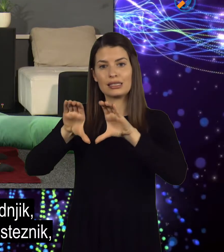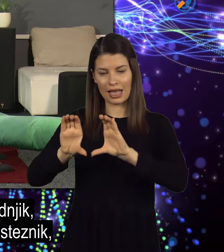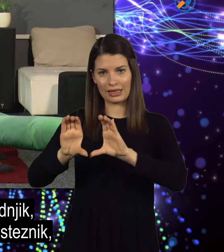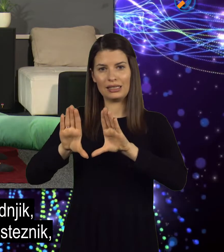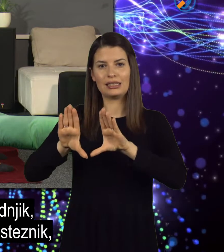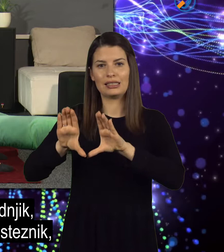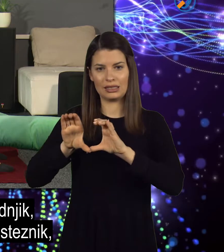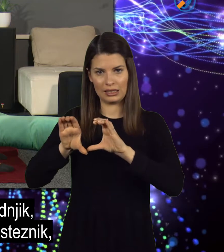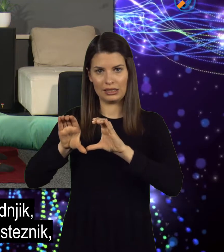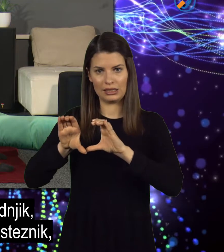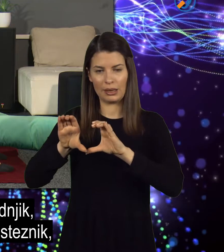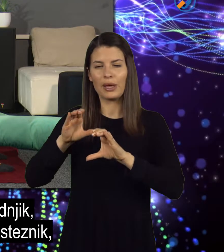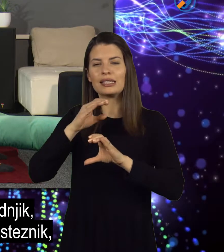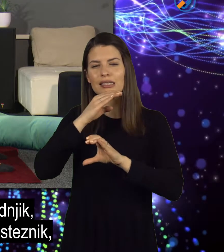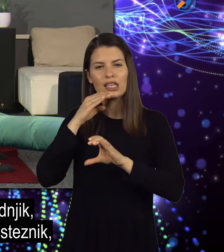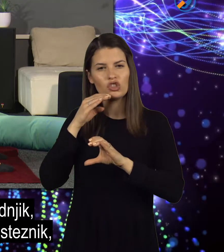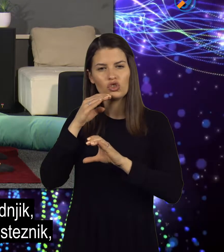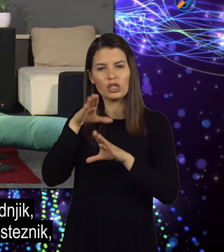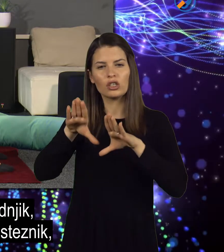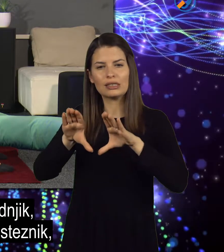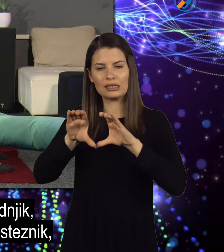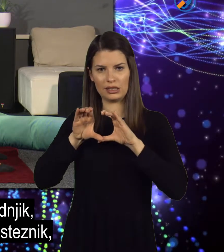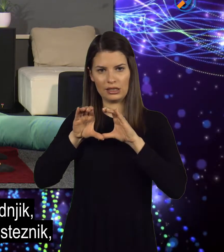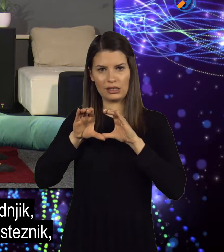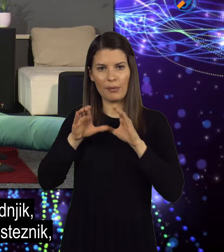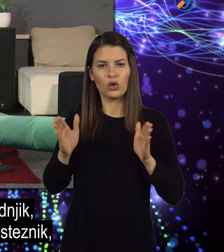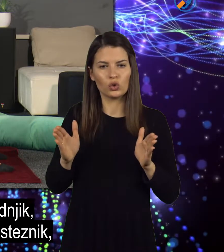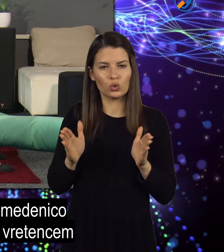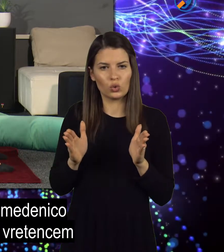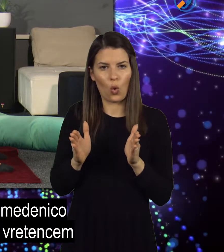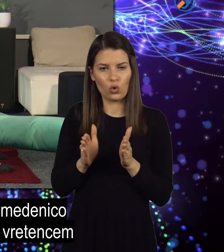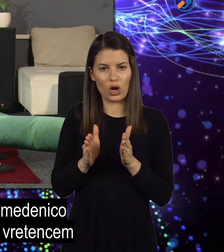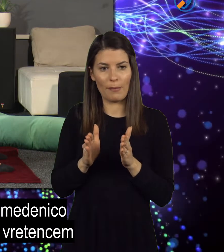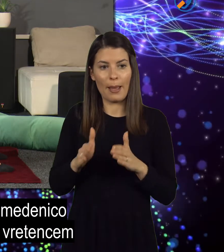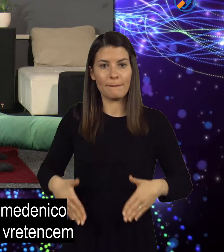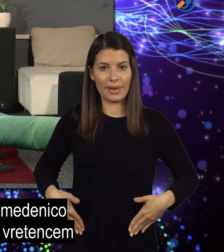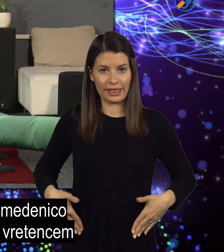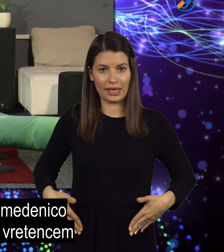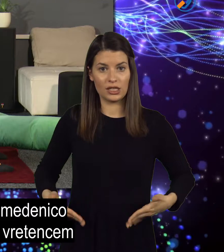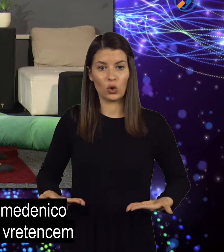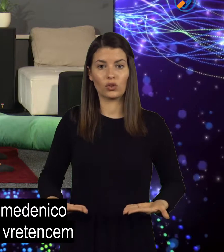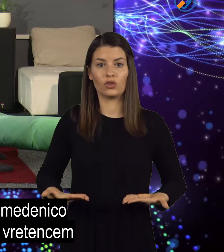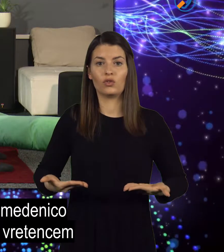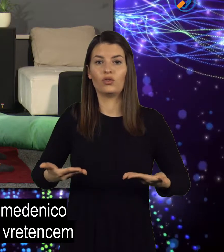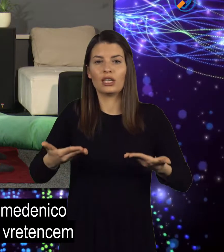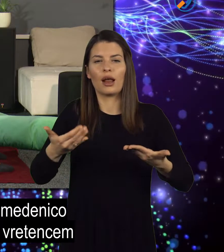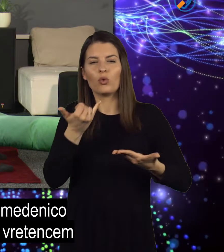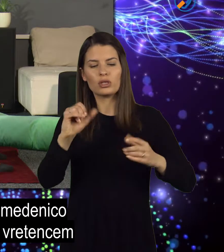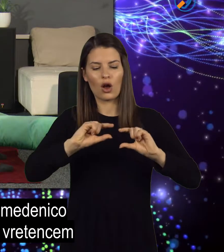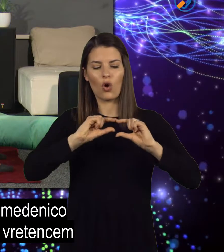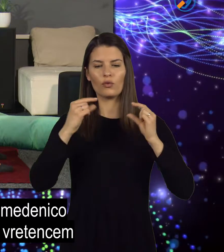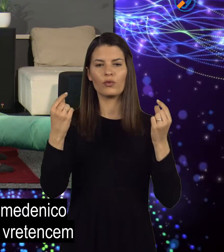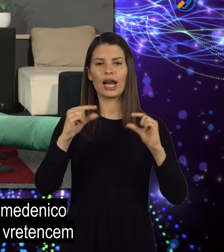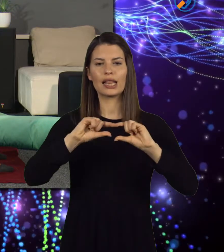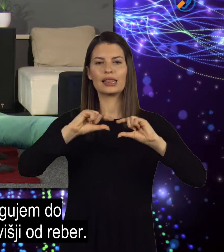Stisnem zadnjik, sečnik, zožam steznik, počasi dvignem medenico in se vretence